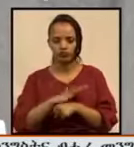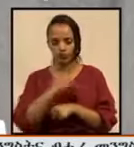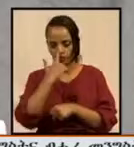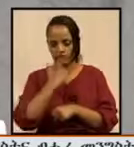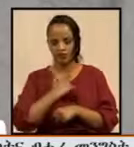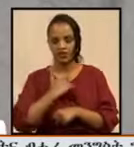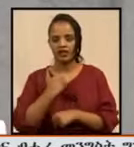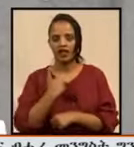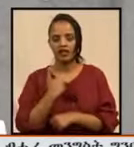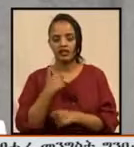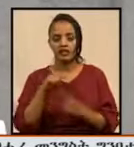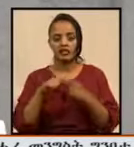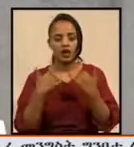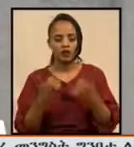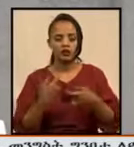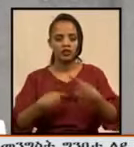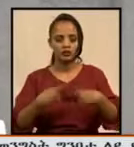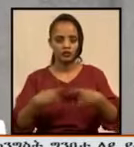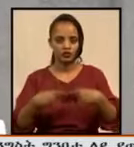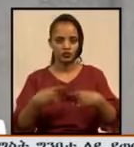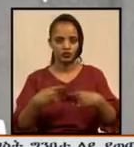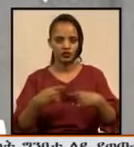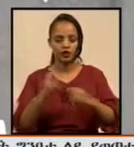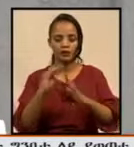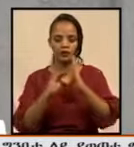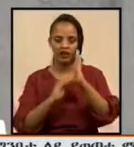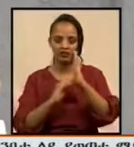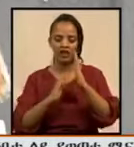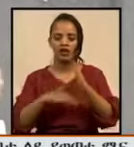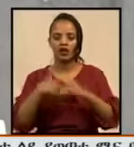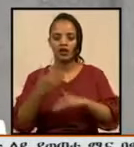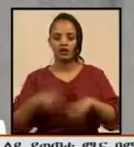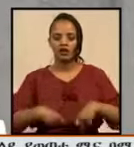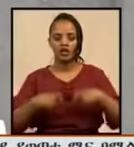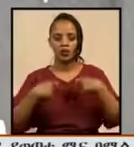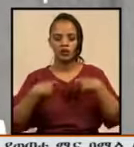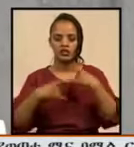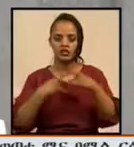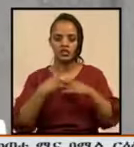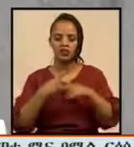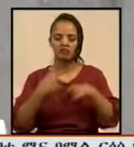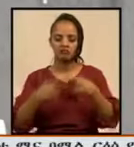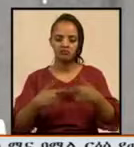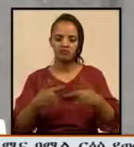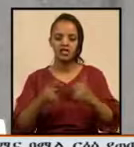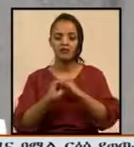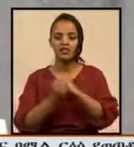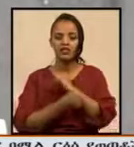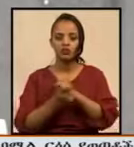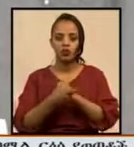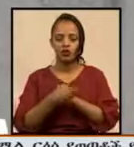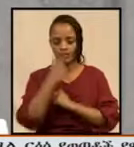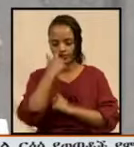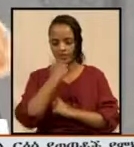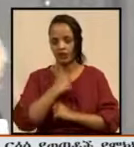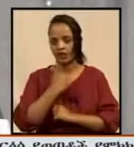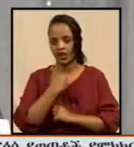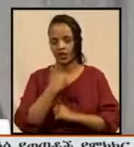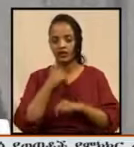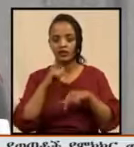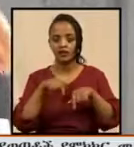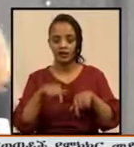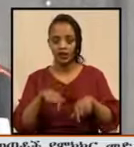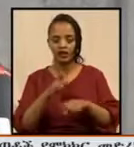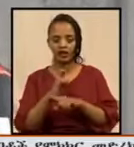አለኝ። እስካሁን የመጣችሁበት ምዕራፍ ለቀጣይ የህይወት ዘመን ጉዞ መሰረት ይሆናል የሚል እምነትም አለኝ።